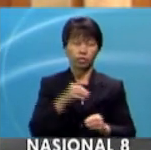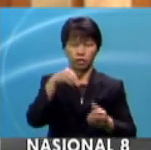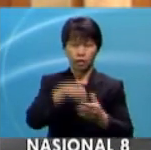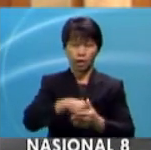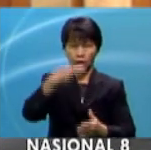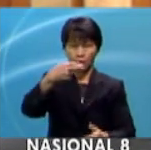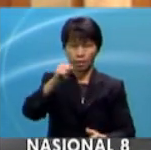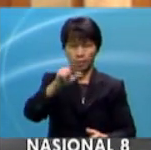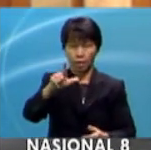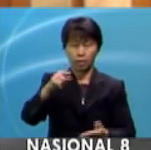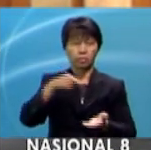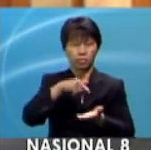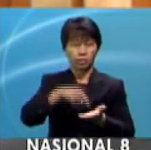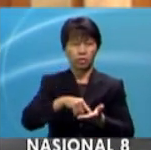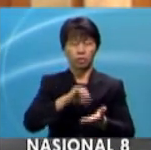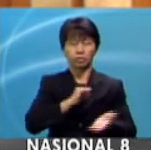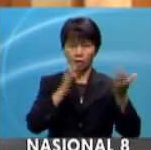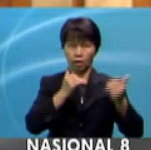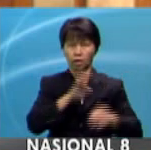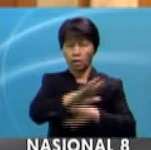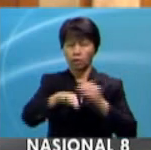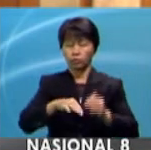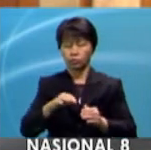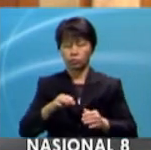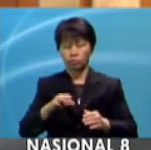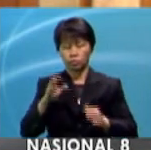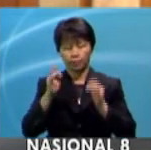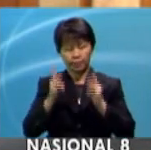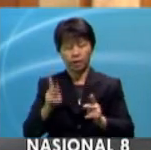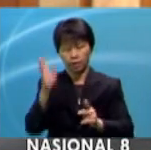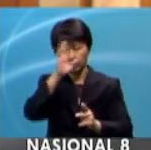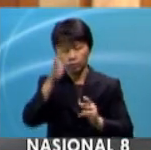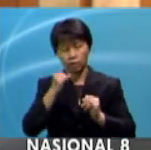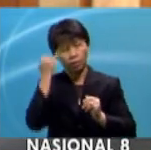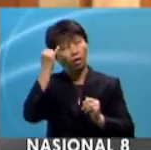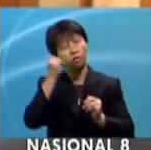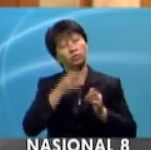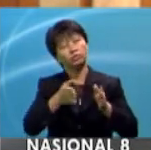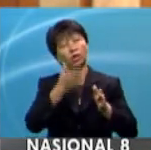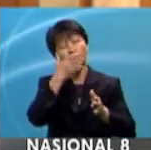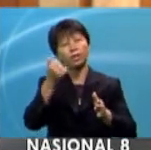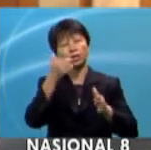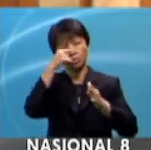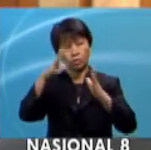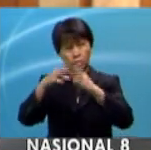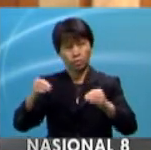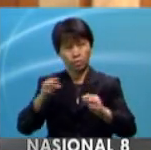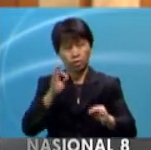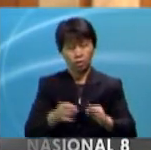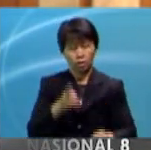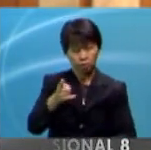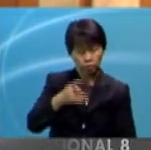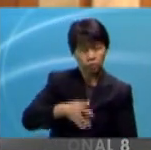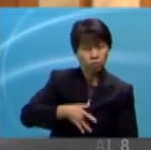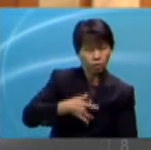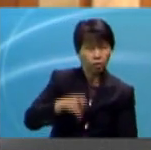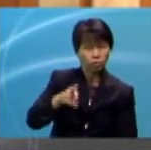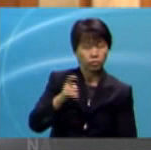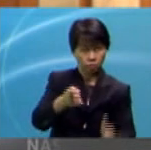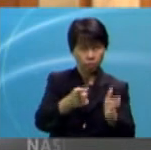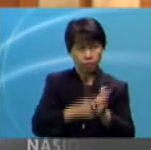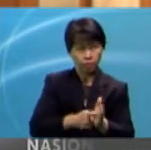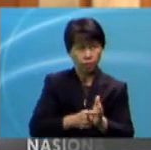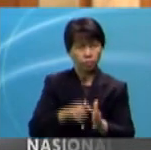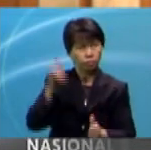saya cari jalan yang terbaik kalau dia sudah banyak diperlukan